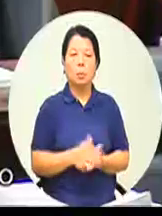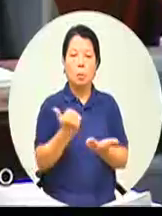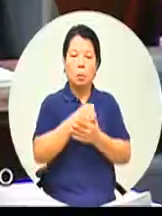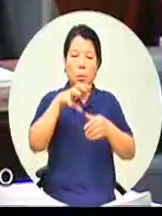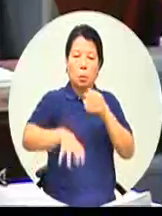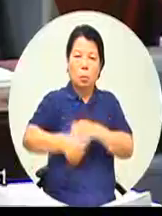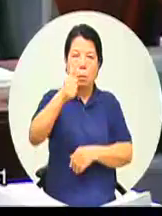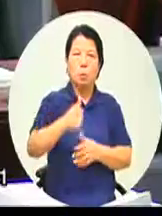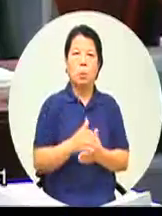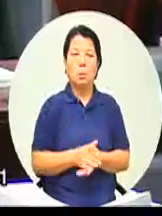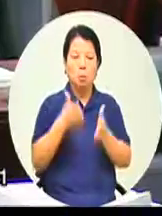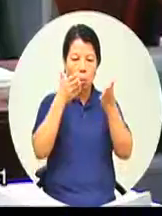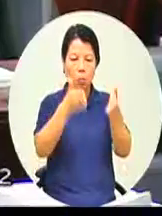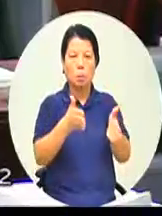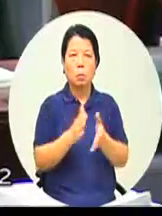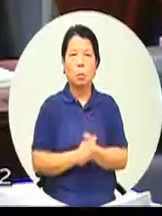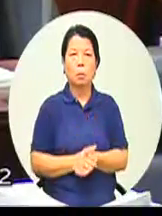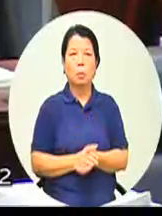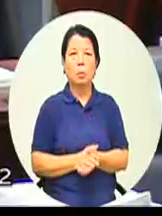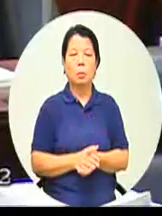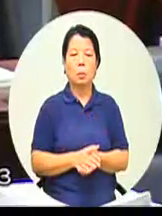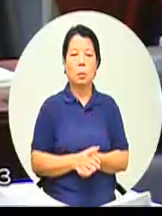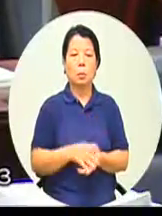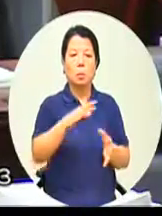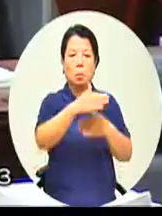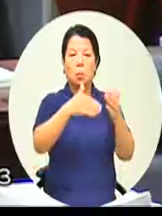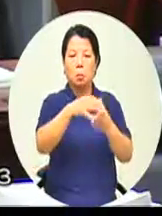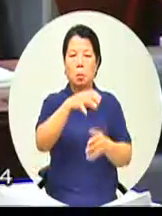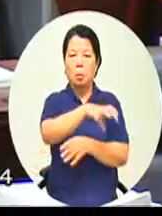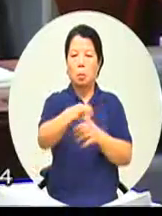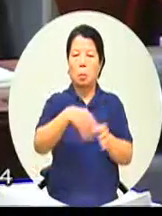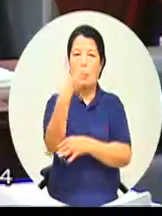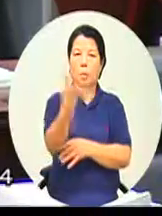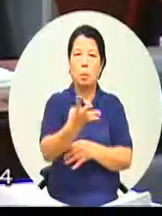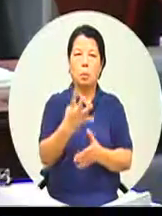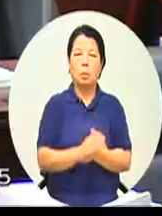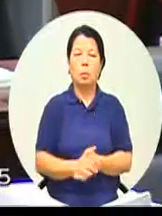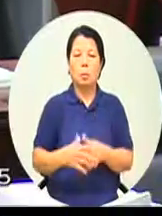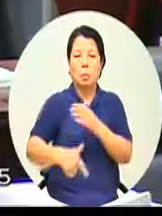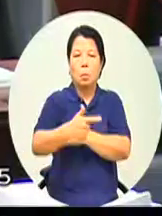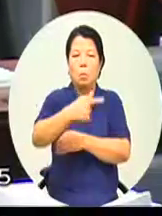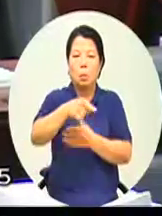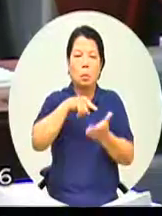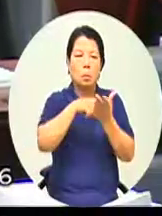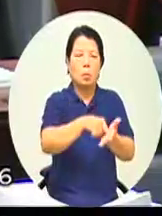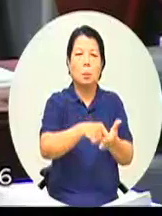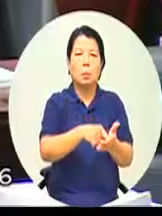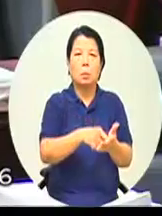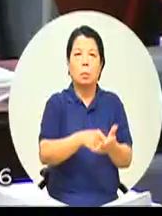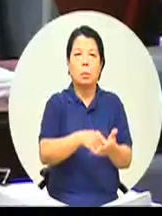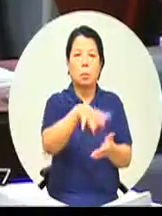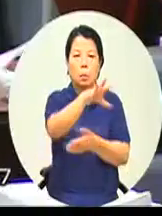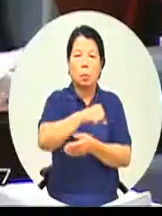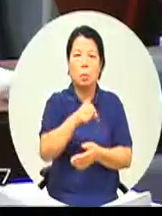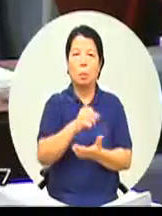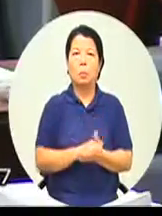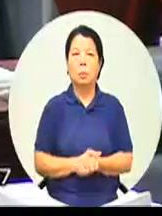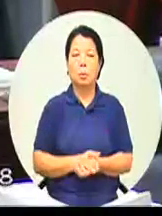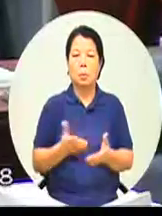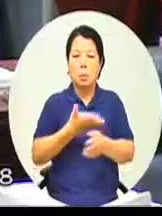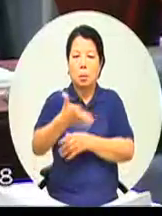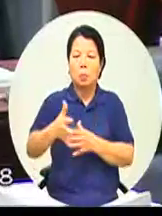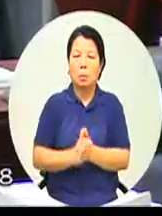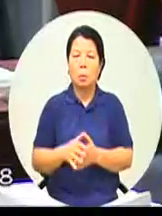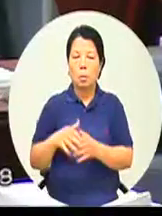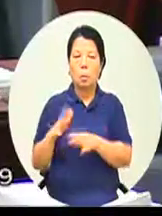季龙明哈、哦，哦，这针对这4个学校，先赶快哈、哦、来争取到位。哦，诶，弹弓火箭风雨